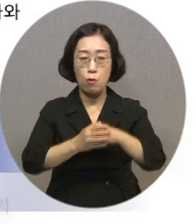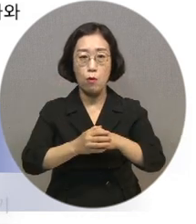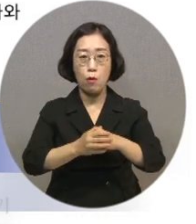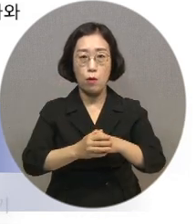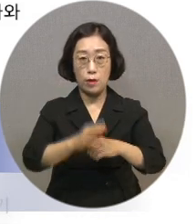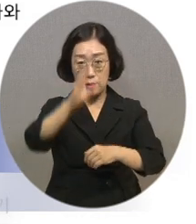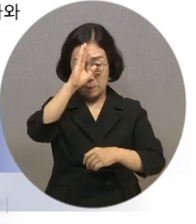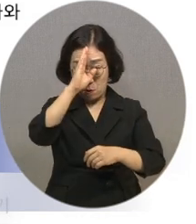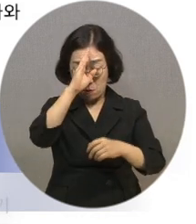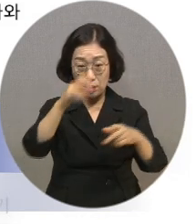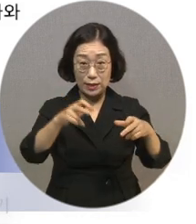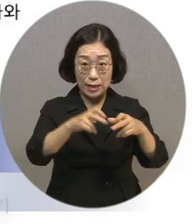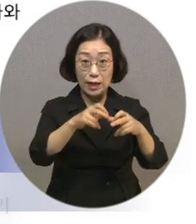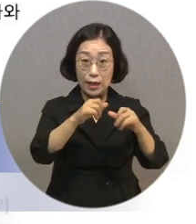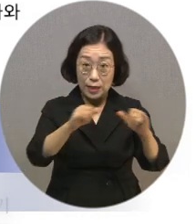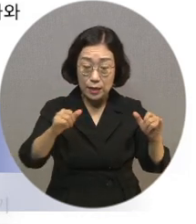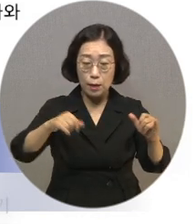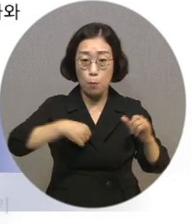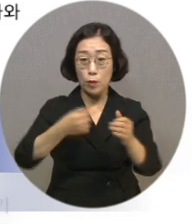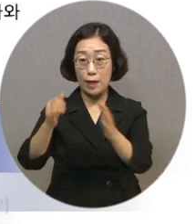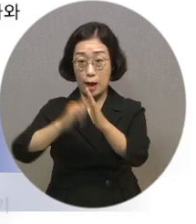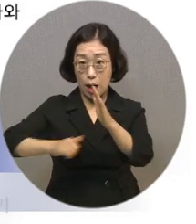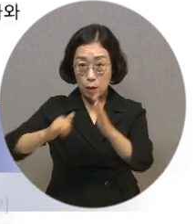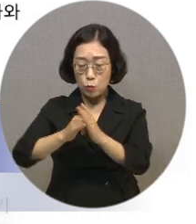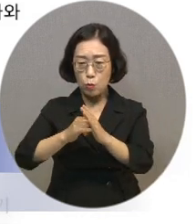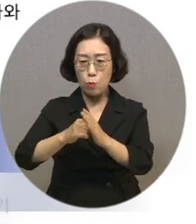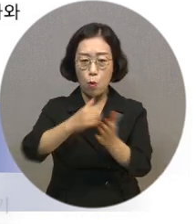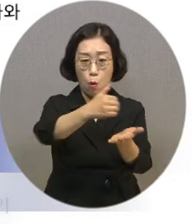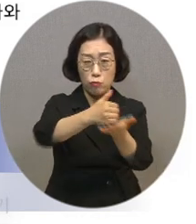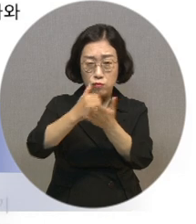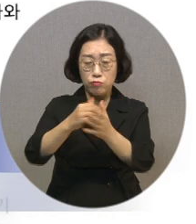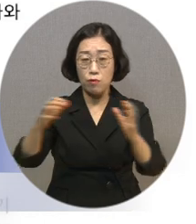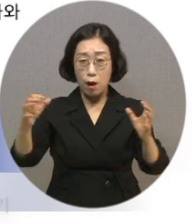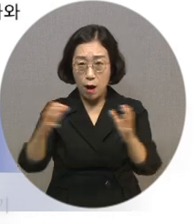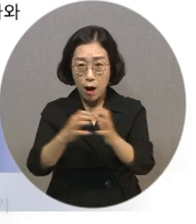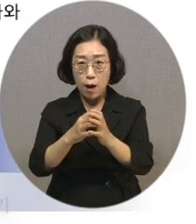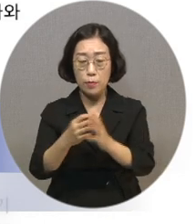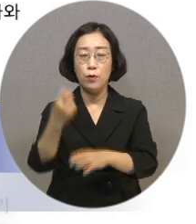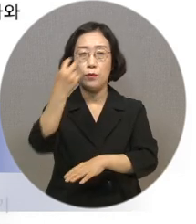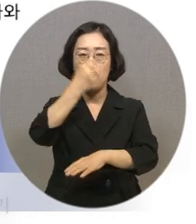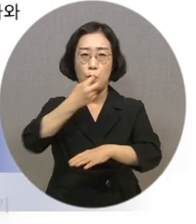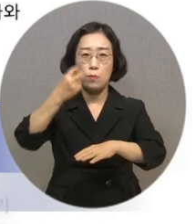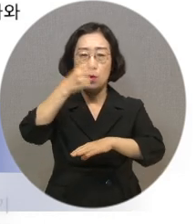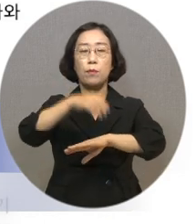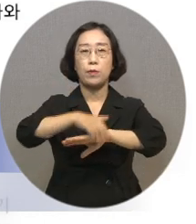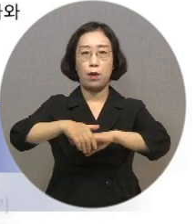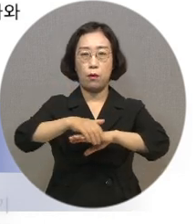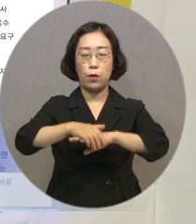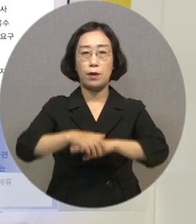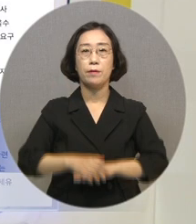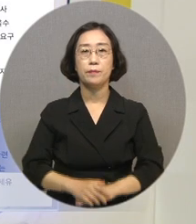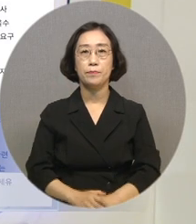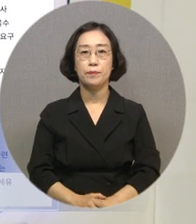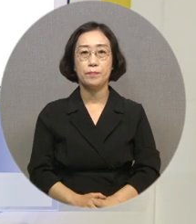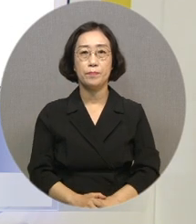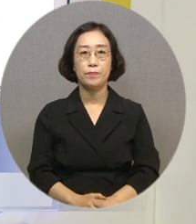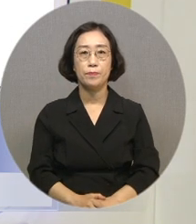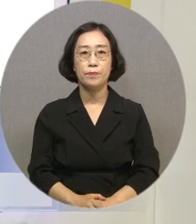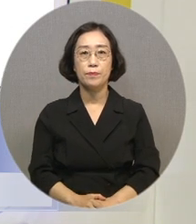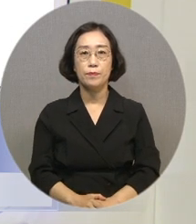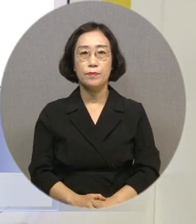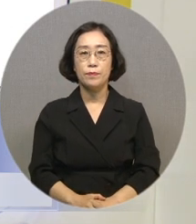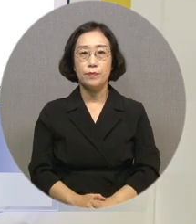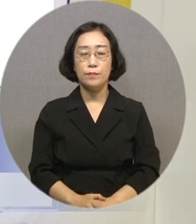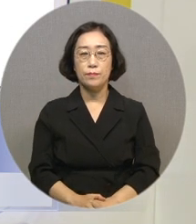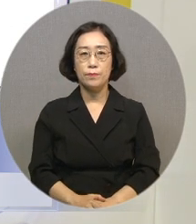가족 전문가의 의견을 수렴해 사업 실적을 점검할 게이라고 말했습니다 다음